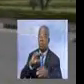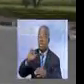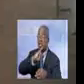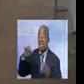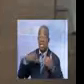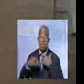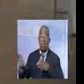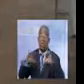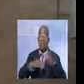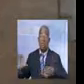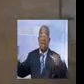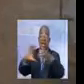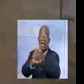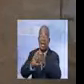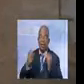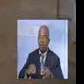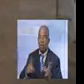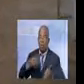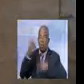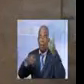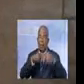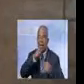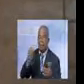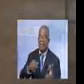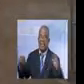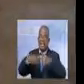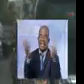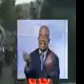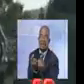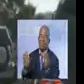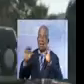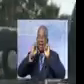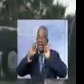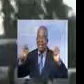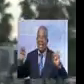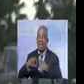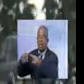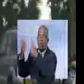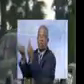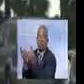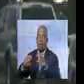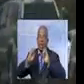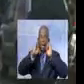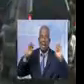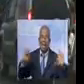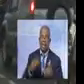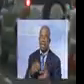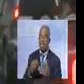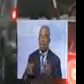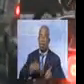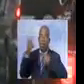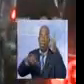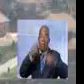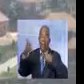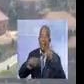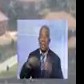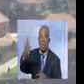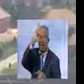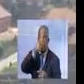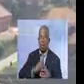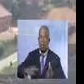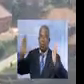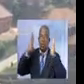est évidente. À Kigali, on ne parle plus de Tutsi et de Hutu, on est rwandais. Tous ces efforts du pays pour redorer son blason